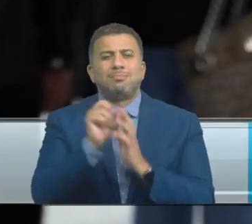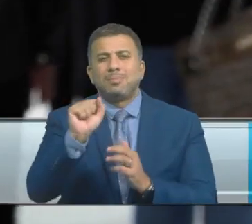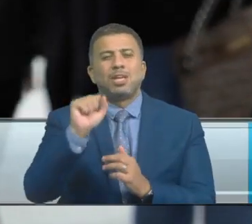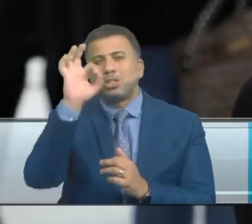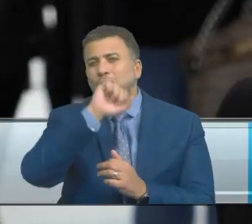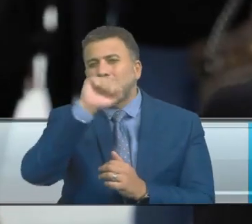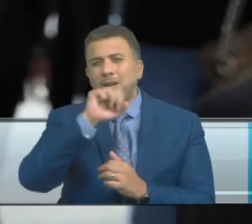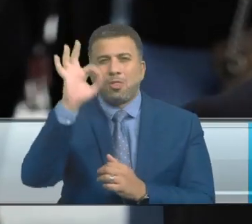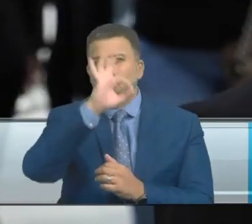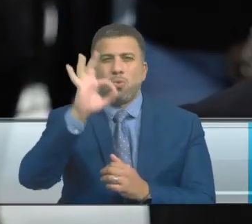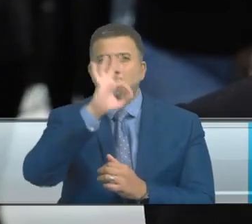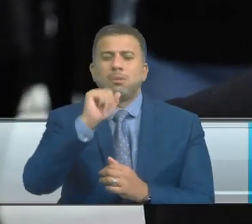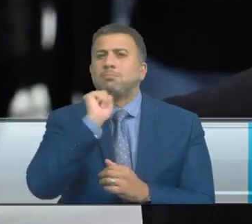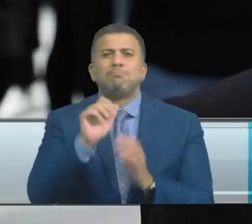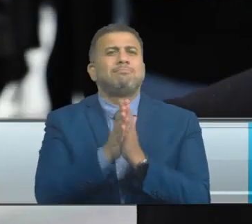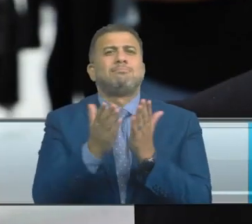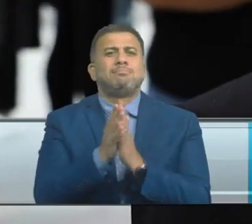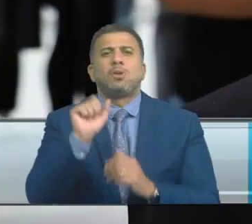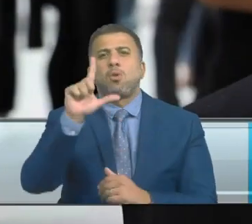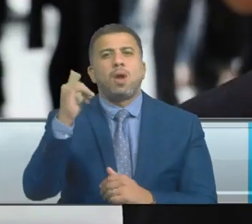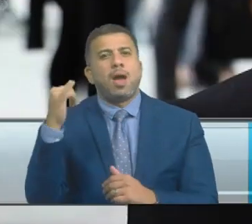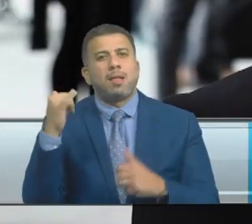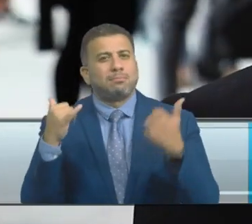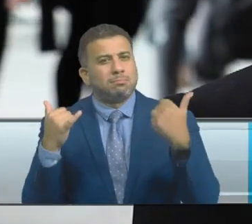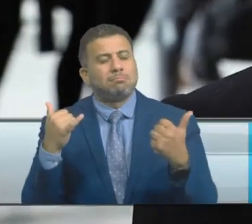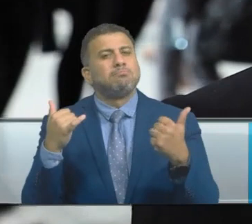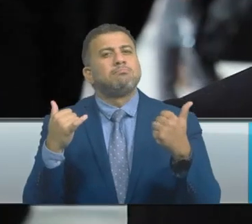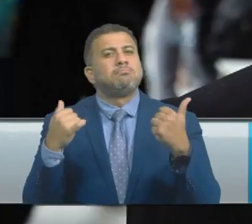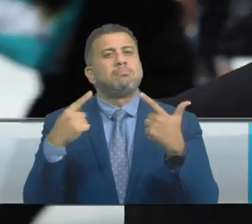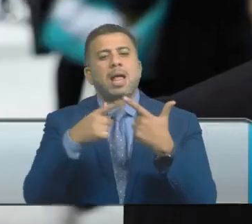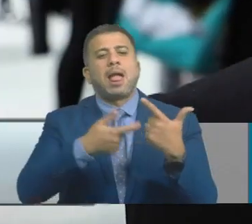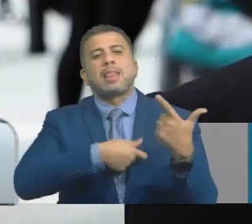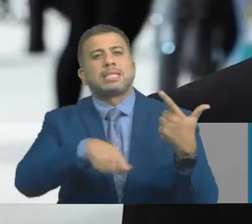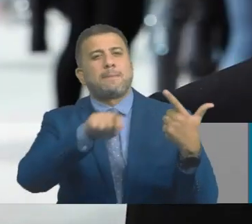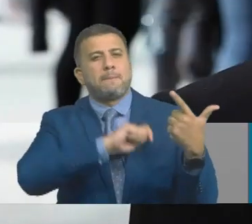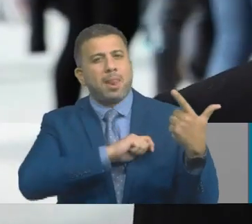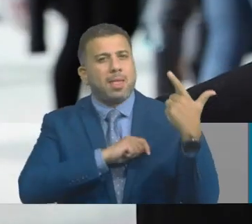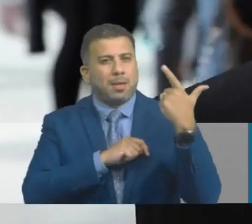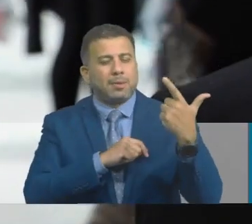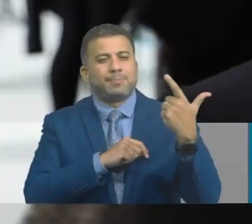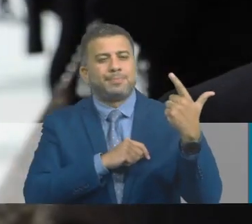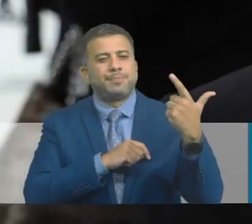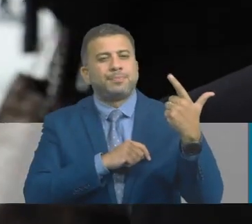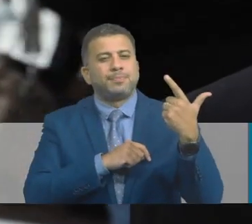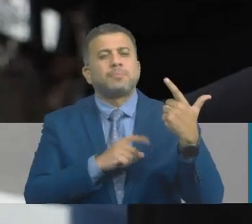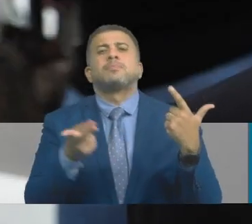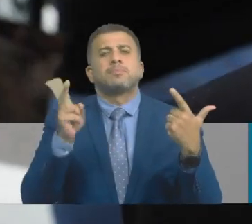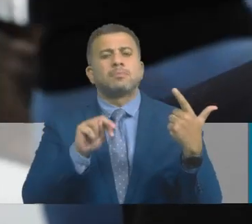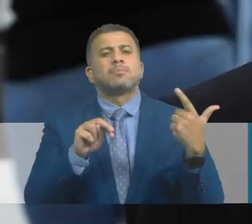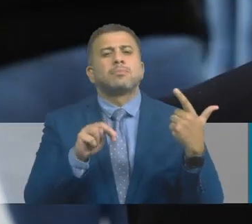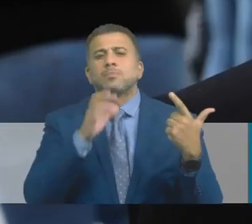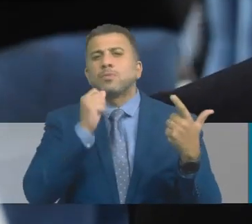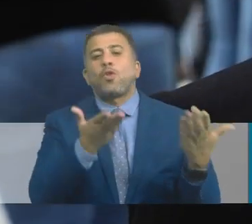للتراث اللي تضم مجموعة من الإصدارات اللي باللغة العربية وكذلك باللغة الإسبانية. عندنا كذلك اللي